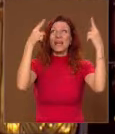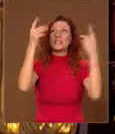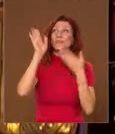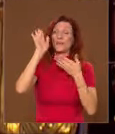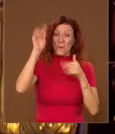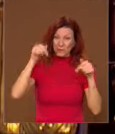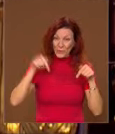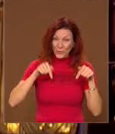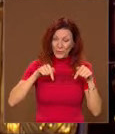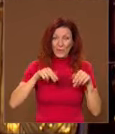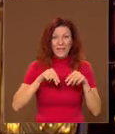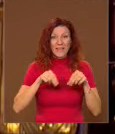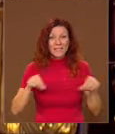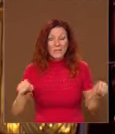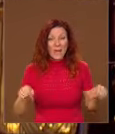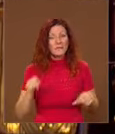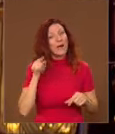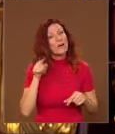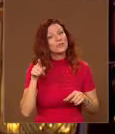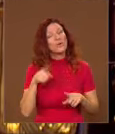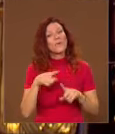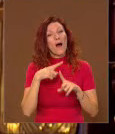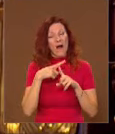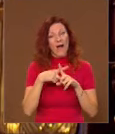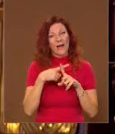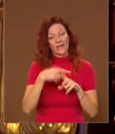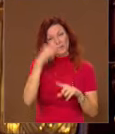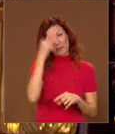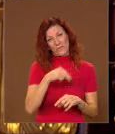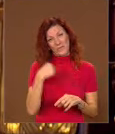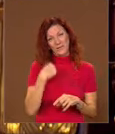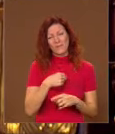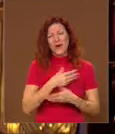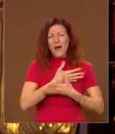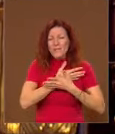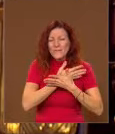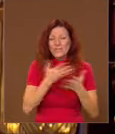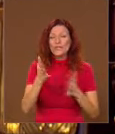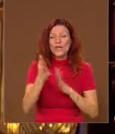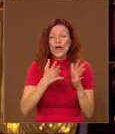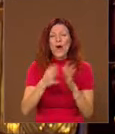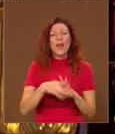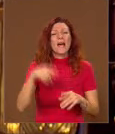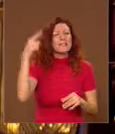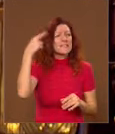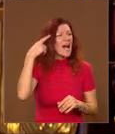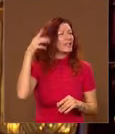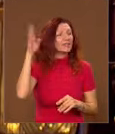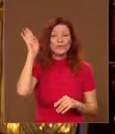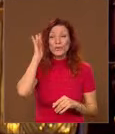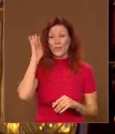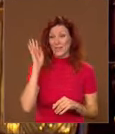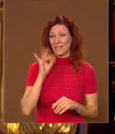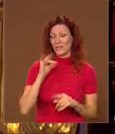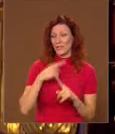Това е църквата Христова. Мнозина ще бъдат призвани. По-голямото множество, или да кажем всички. И